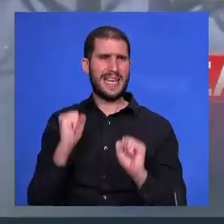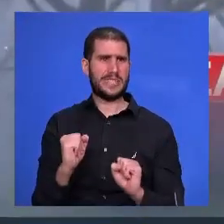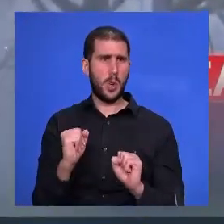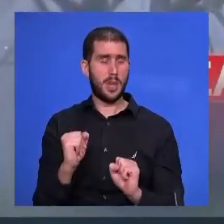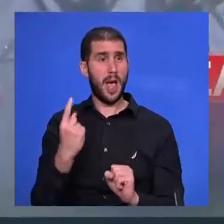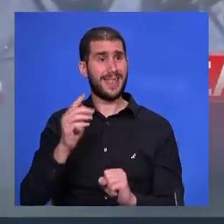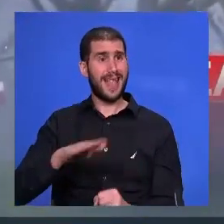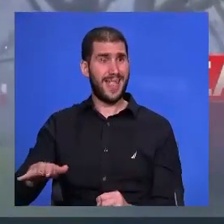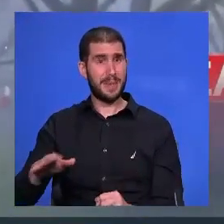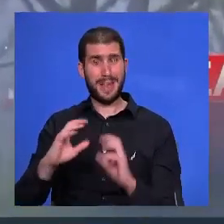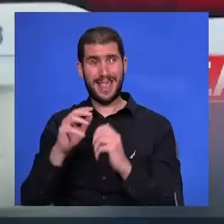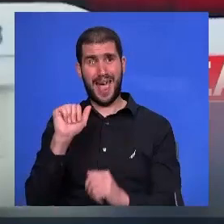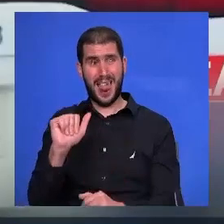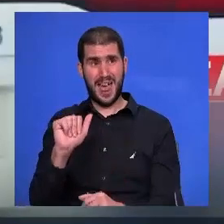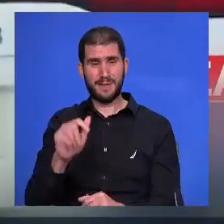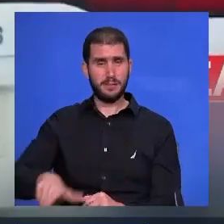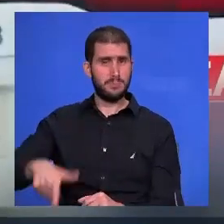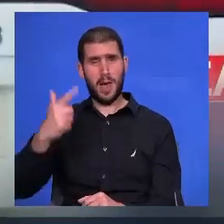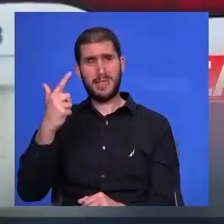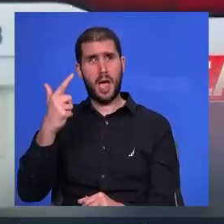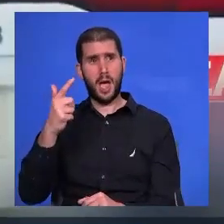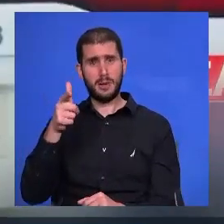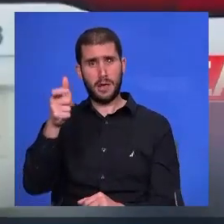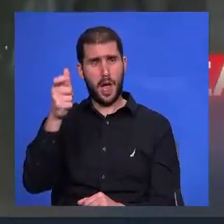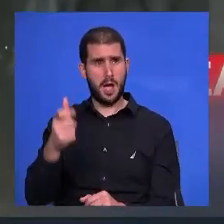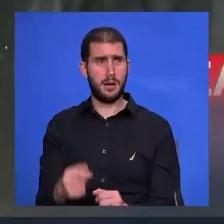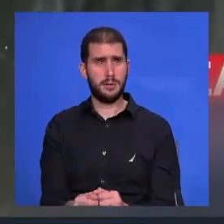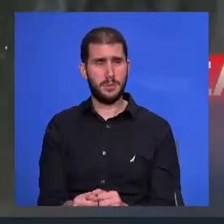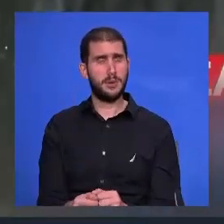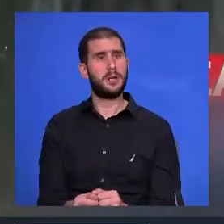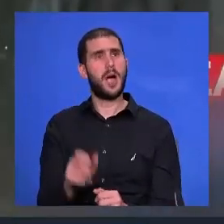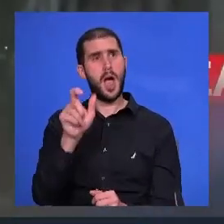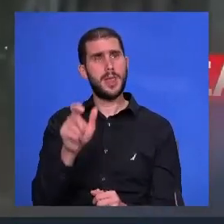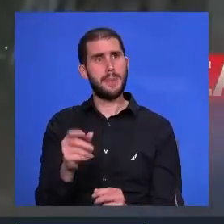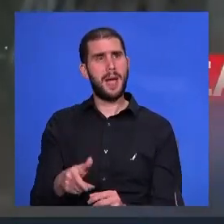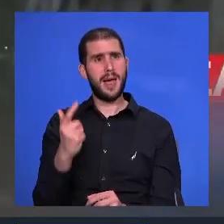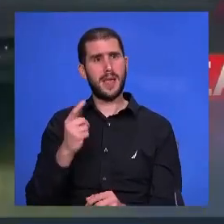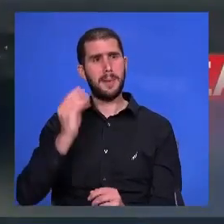ואחד הילדים, בכיתה א', שלף אקדח וירה בה.